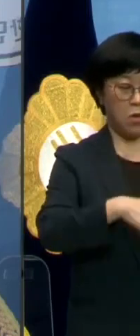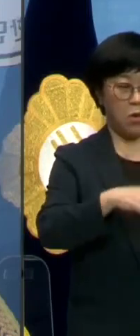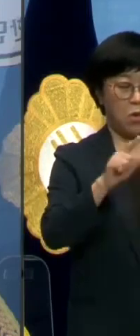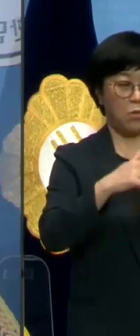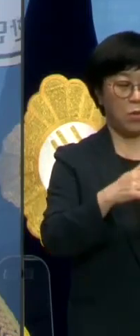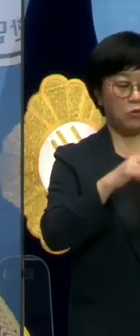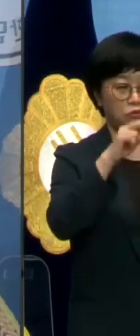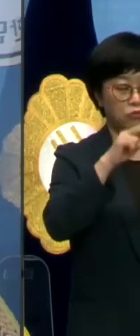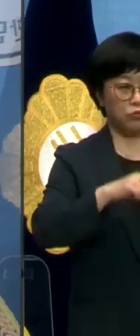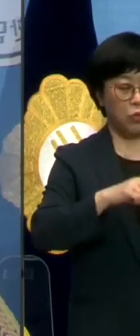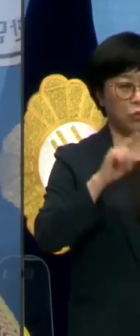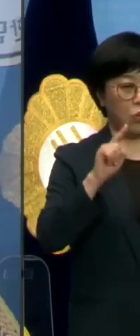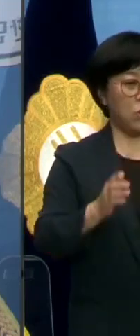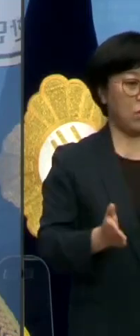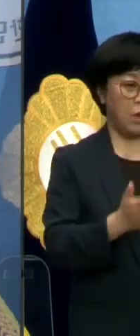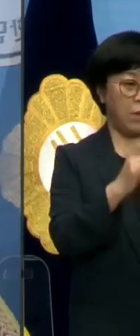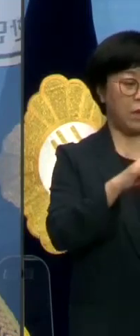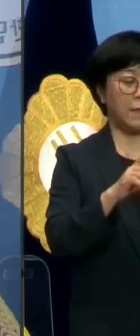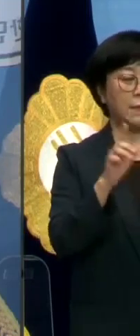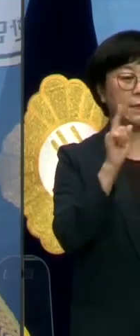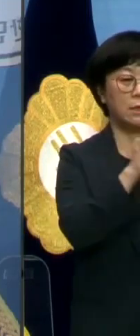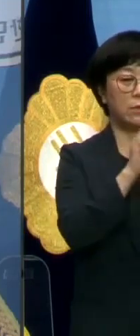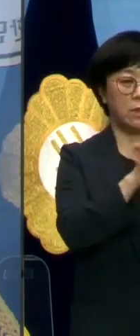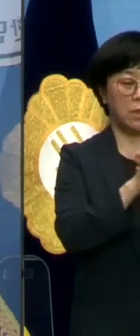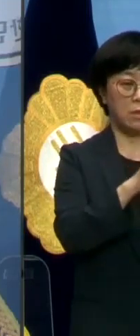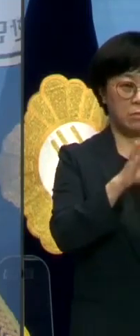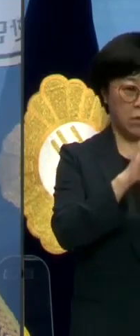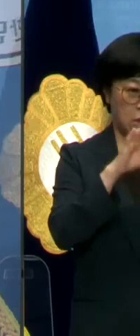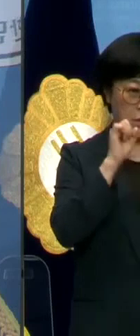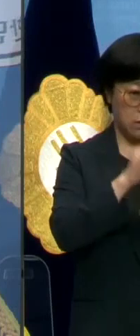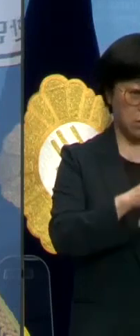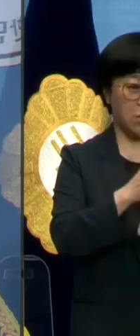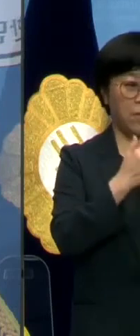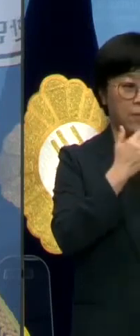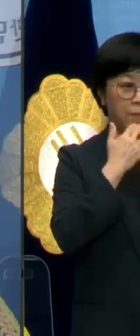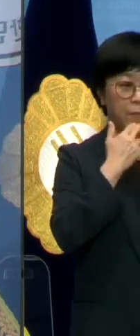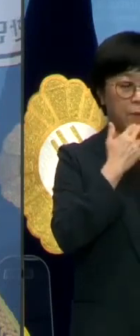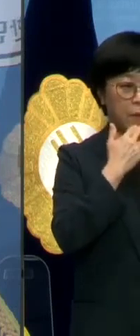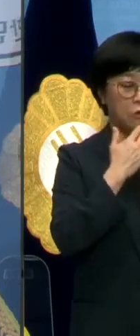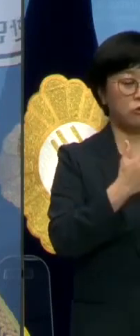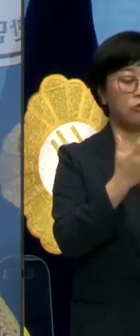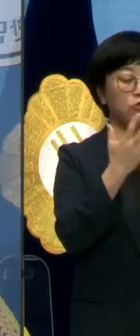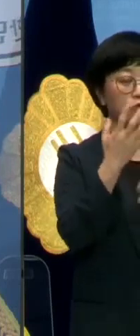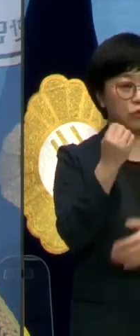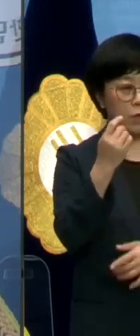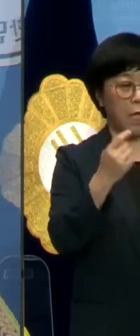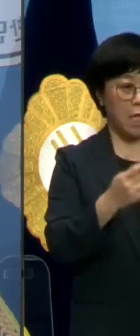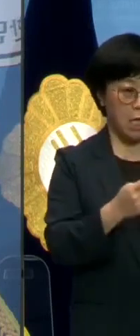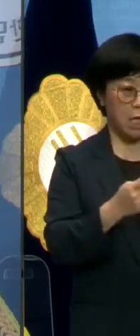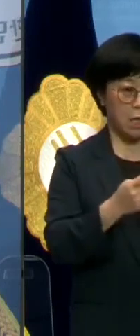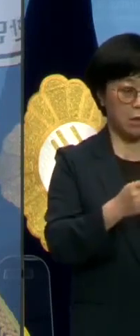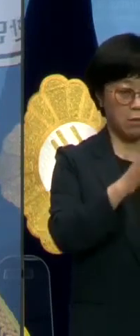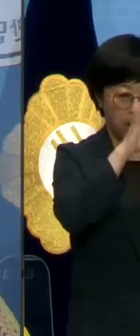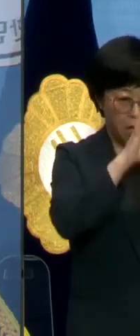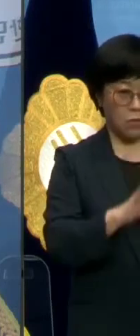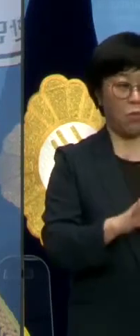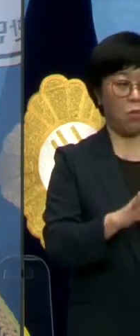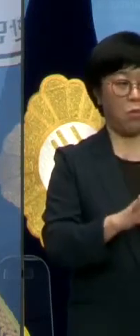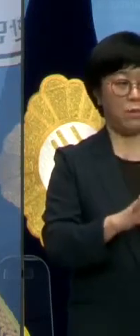동료 캠페인과는 직접적인 개연성을 찾아볼 수 없는 숫자 1을